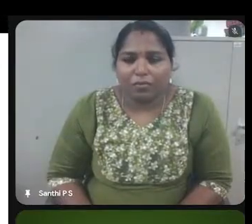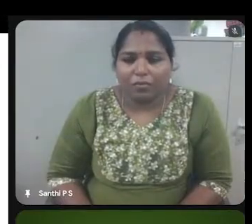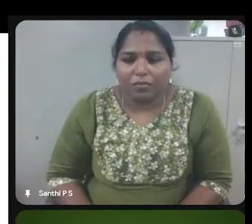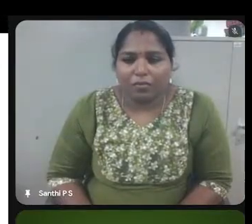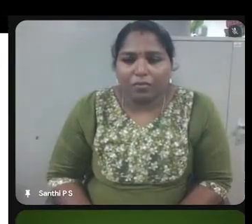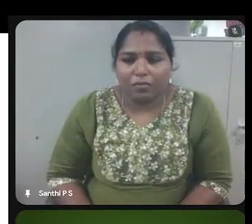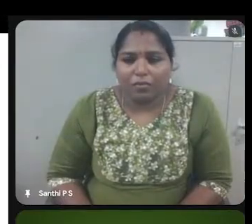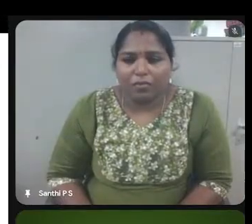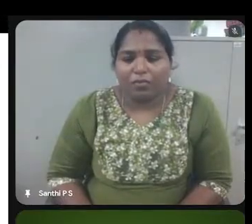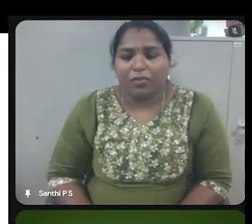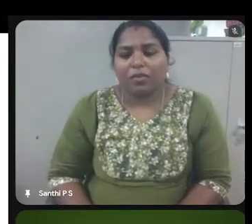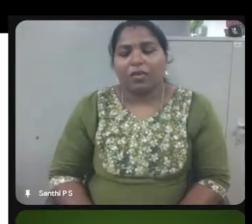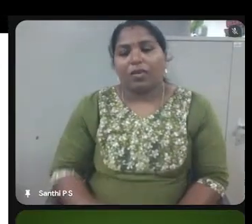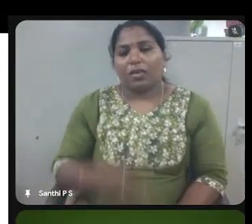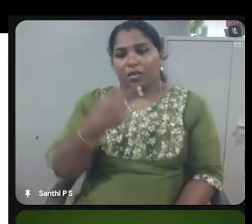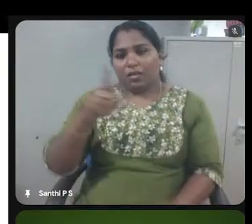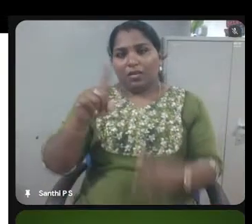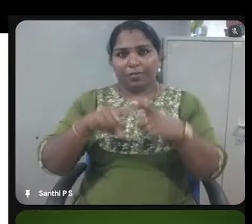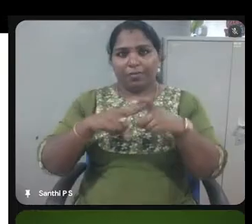എന്റെ പേര് ജെമിയ.